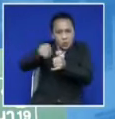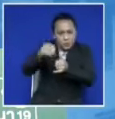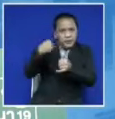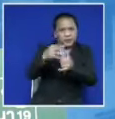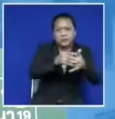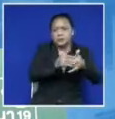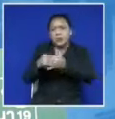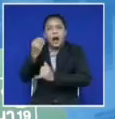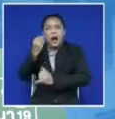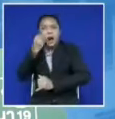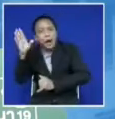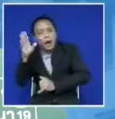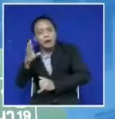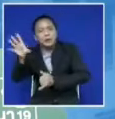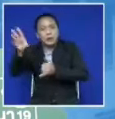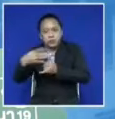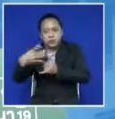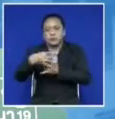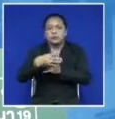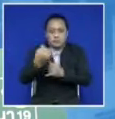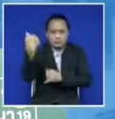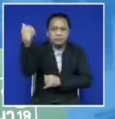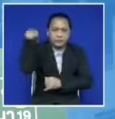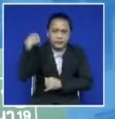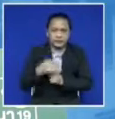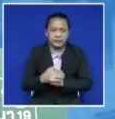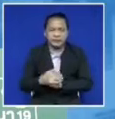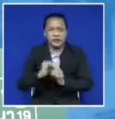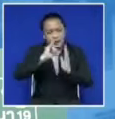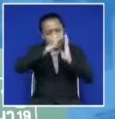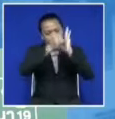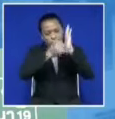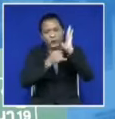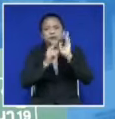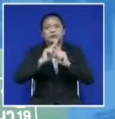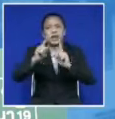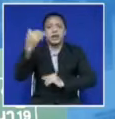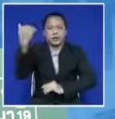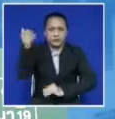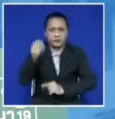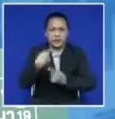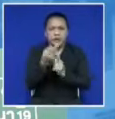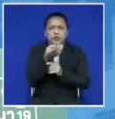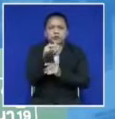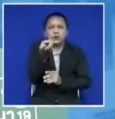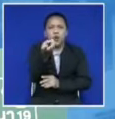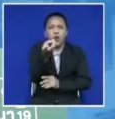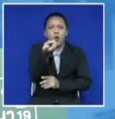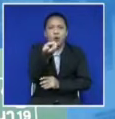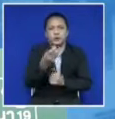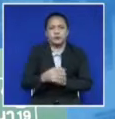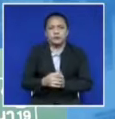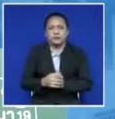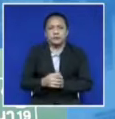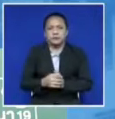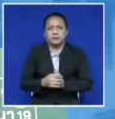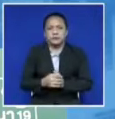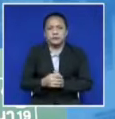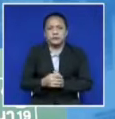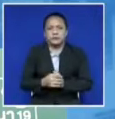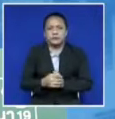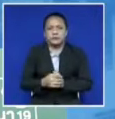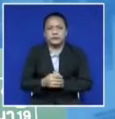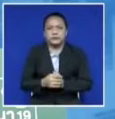ำเชื้อเนี่ยติดเชื้อและนำเชื้อออกไปสู่จังหวัดต่างๆนะครับแต่ว่าไม่มากนักนะครับเราก็ท